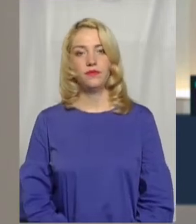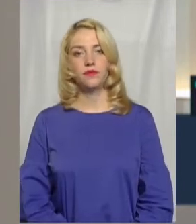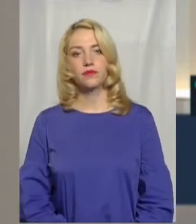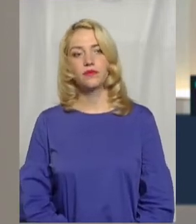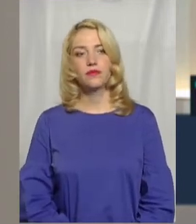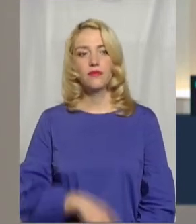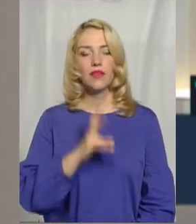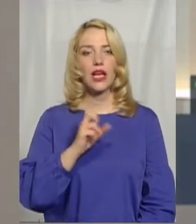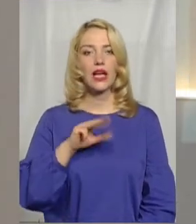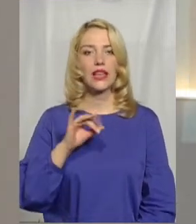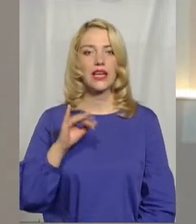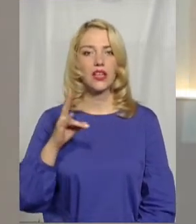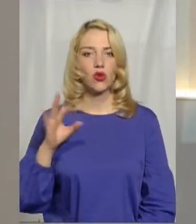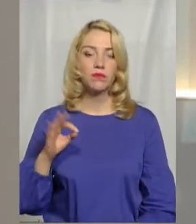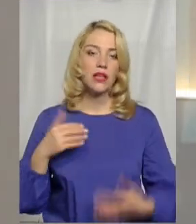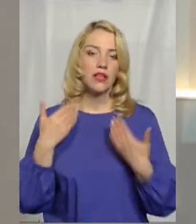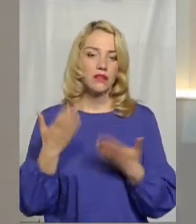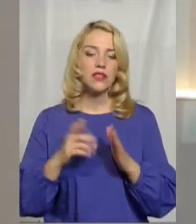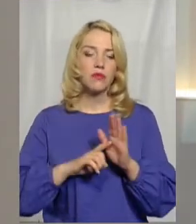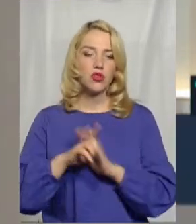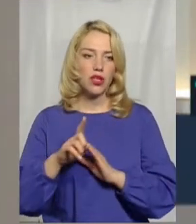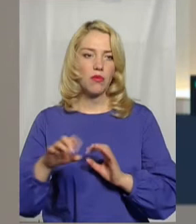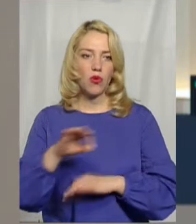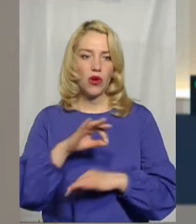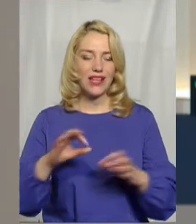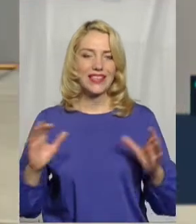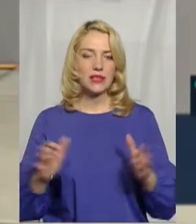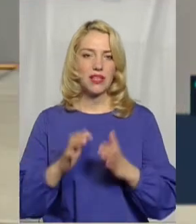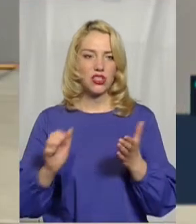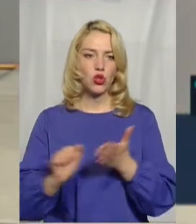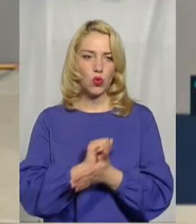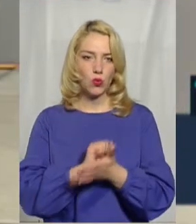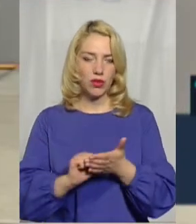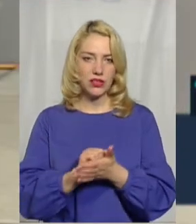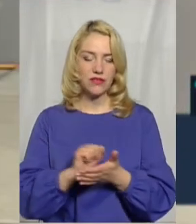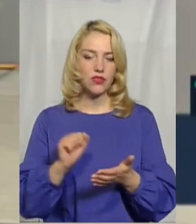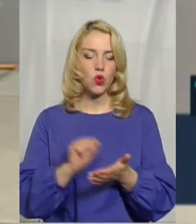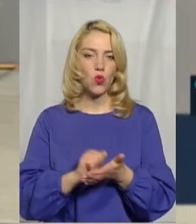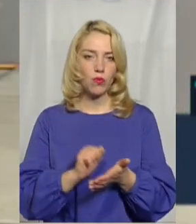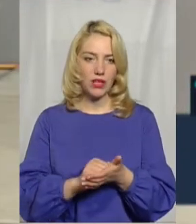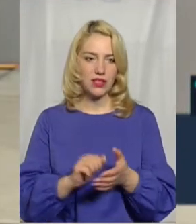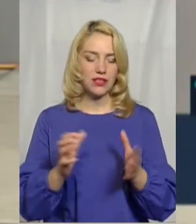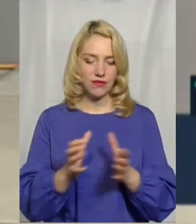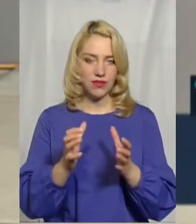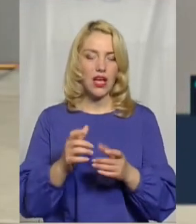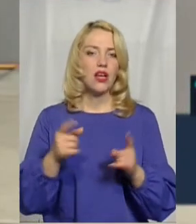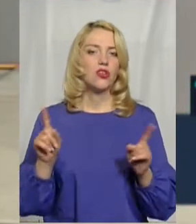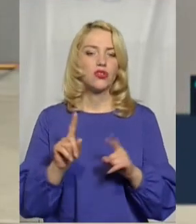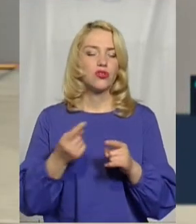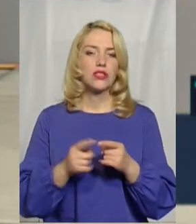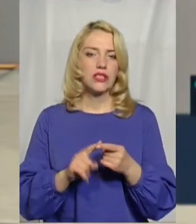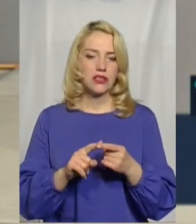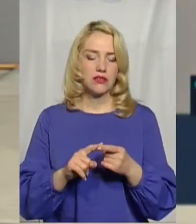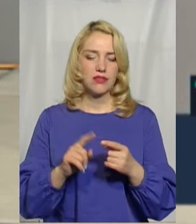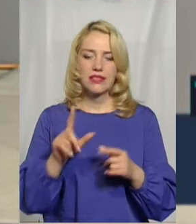Пані Катерино, ви започаткували проєкт збереженості документів. Розкажіть, будь ласка, що це за проєкт і